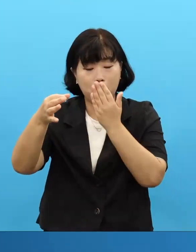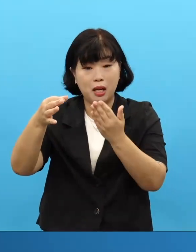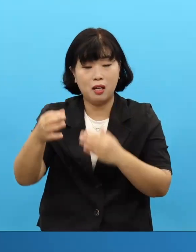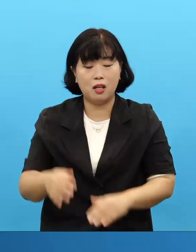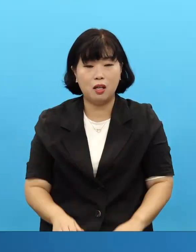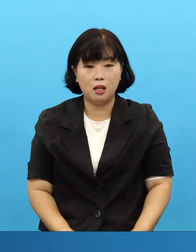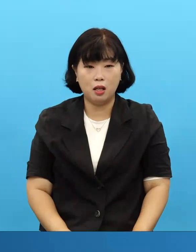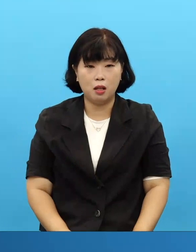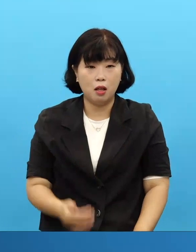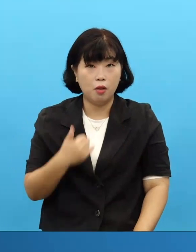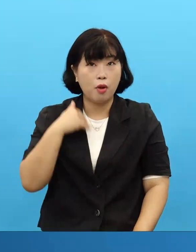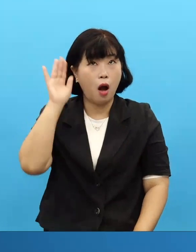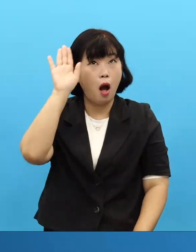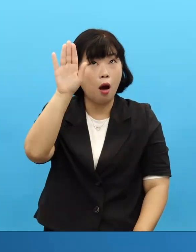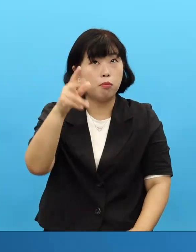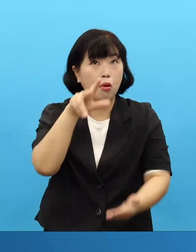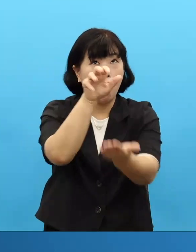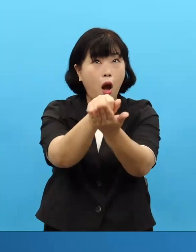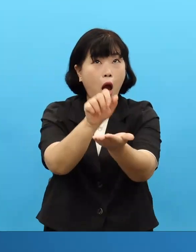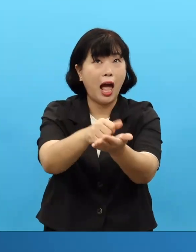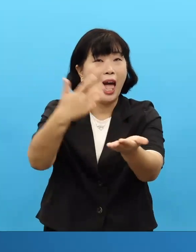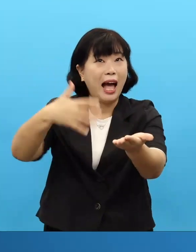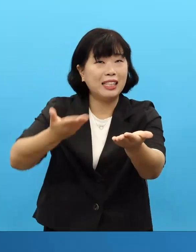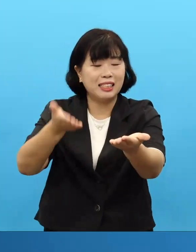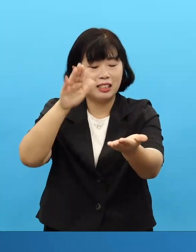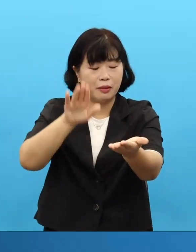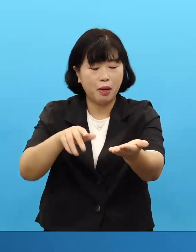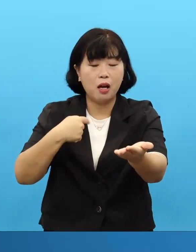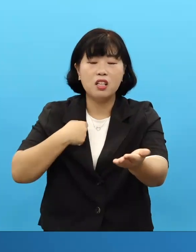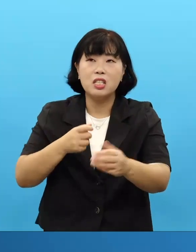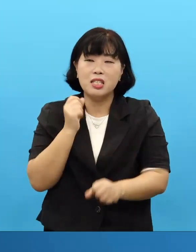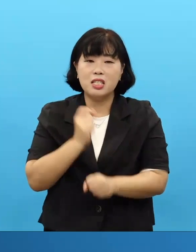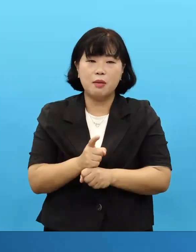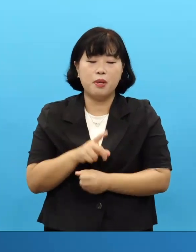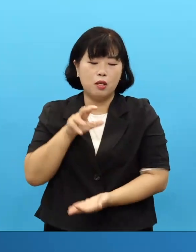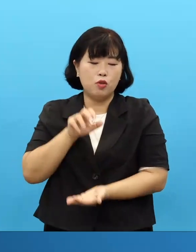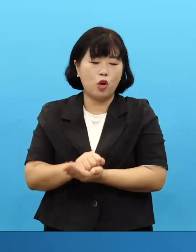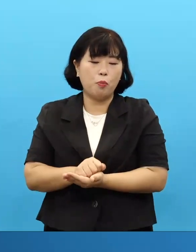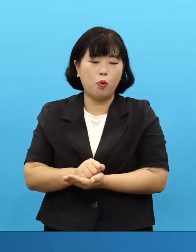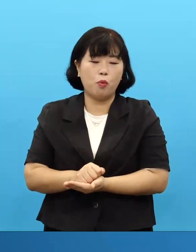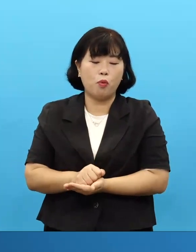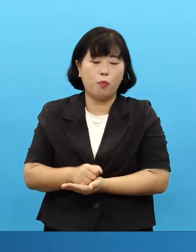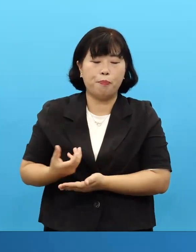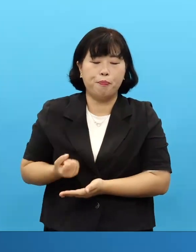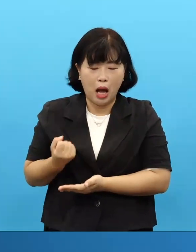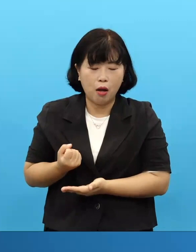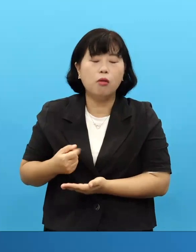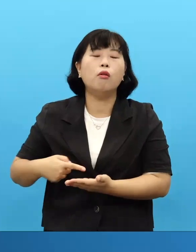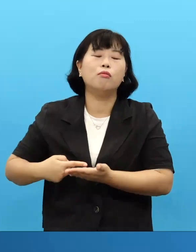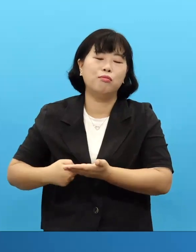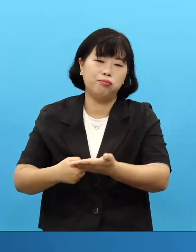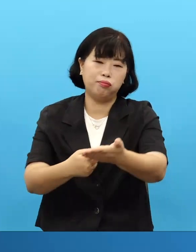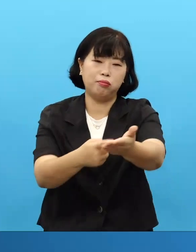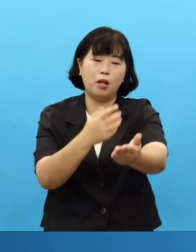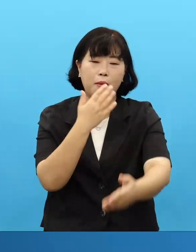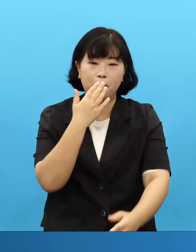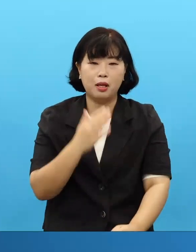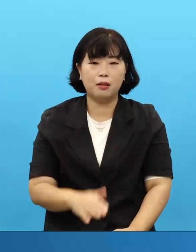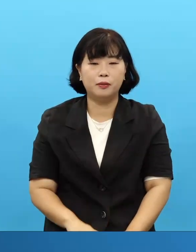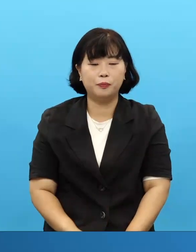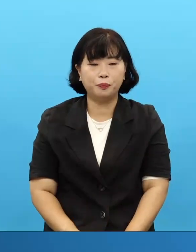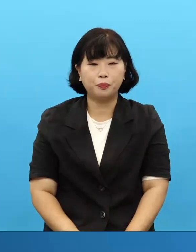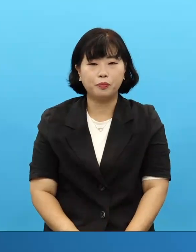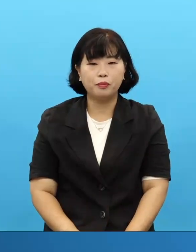꼭 누려야 됩니다. You must enjoy this blessing. 그러면 하나님이 만든 목표에